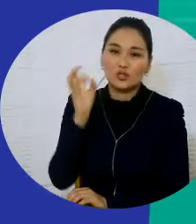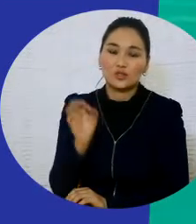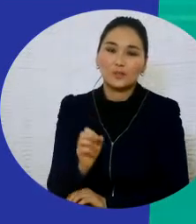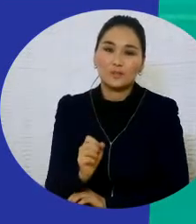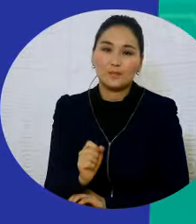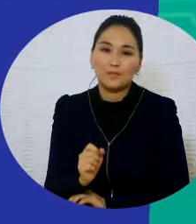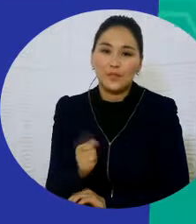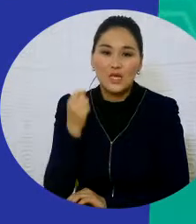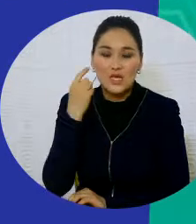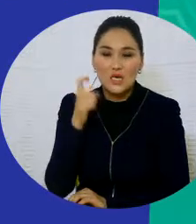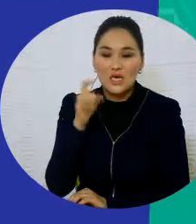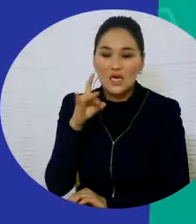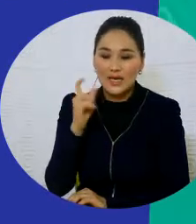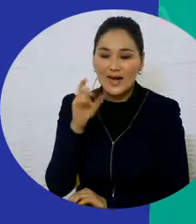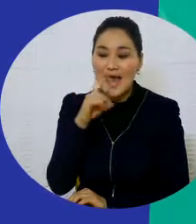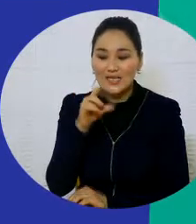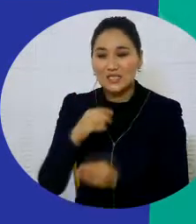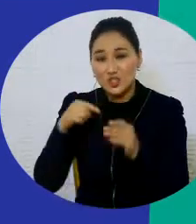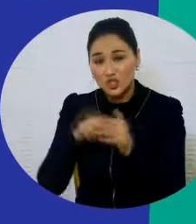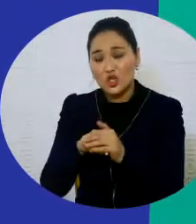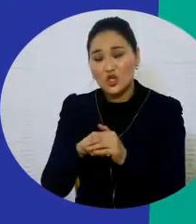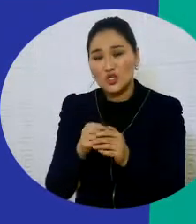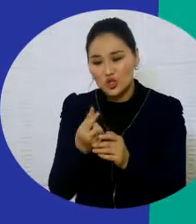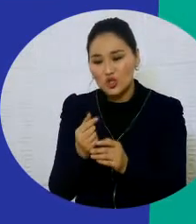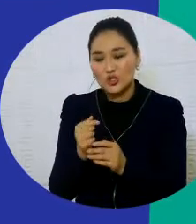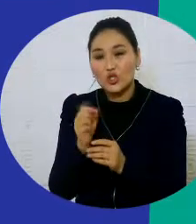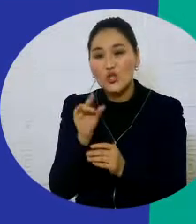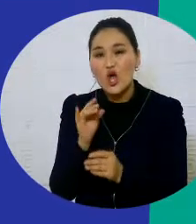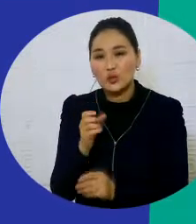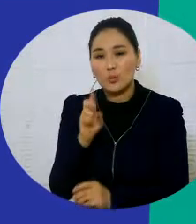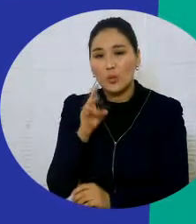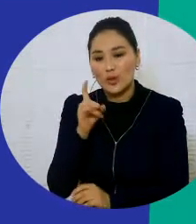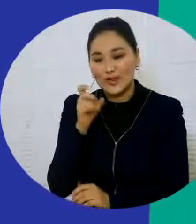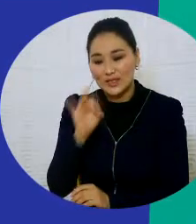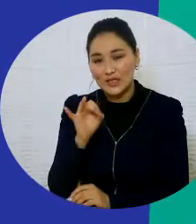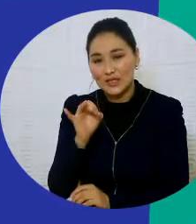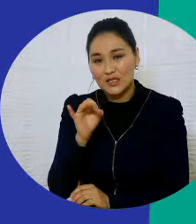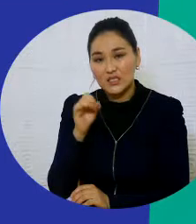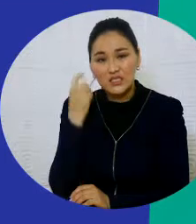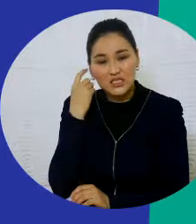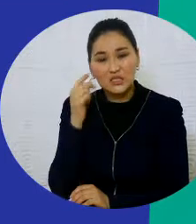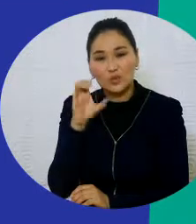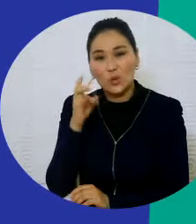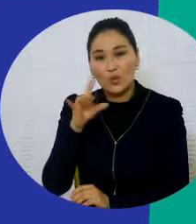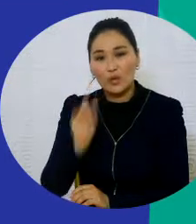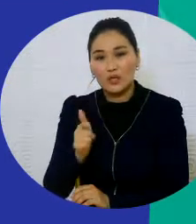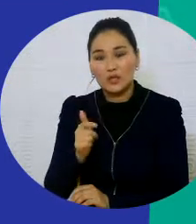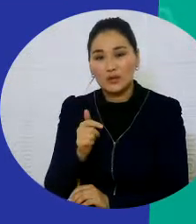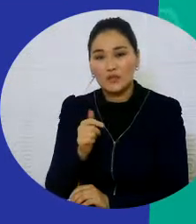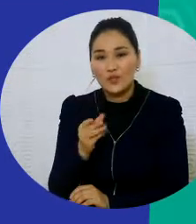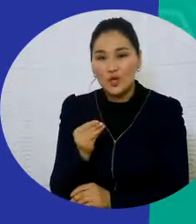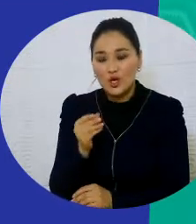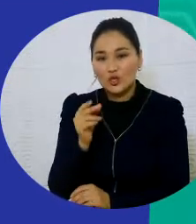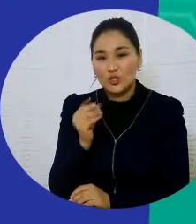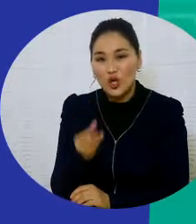Чихэвчээр тогтмол сонссноор хингэргэн хальс цорж, өрөвсөл үүсч, нойтон булагтаж эхлэнэ. Чихний савгт байнга нойтон